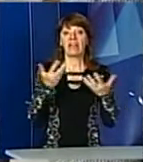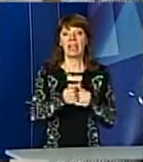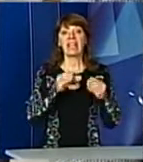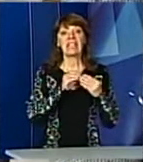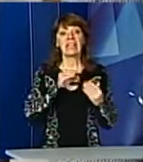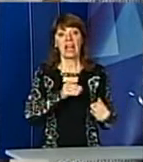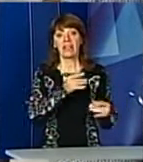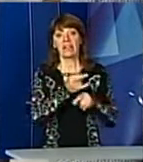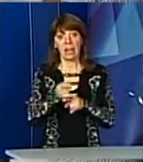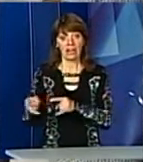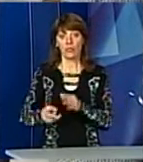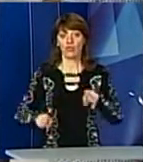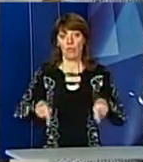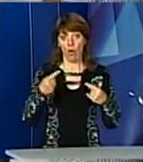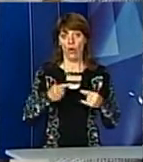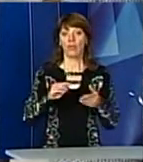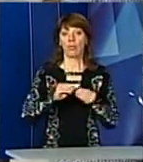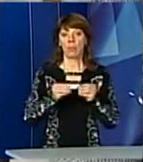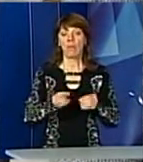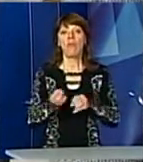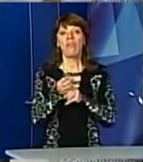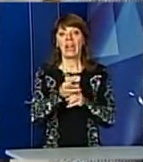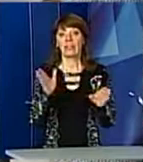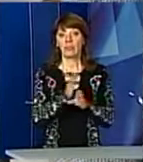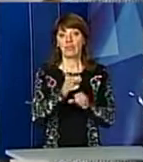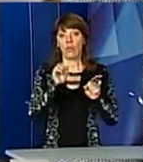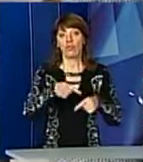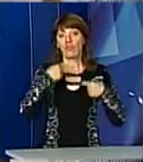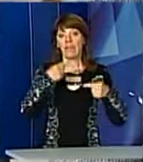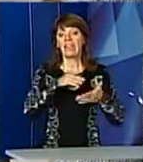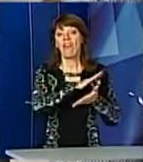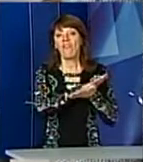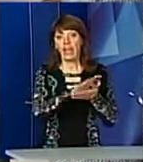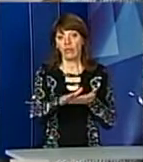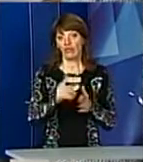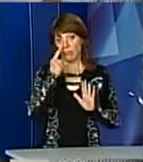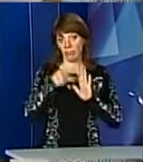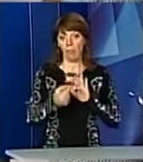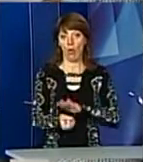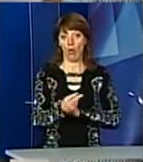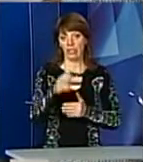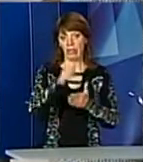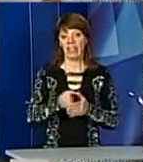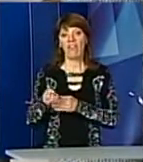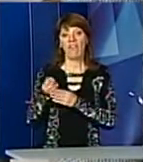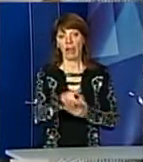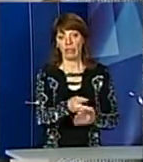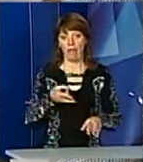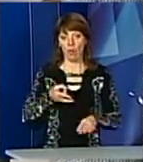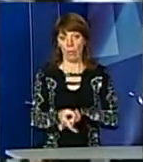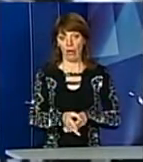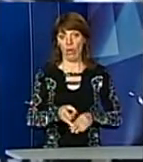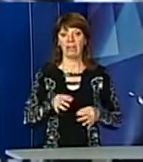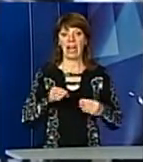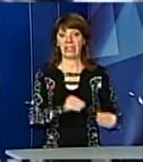саме створює цю проблему. Тобто викиди в атмосферу практично, можна говорити, у Львові виключно походження від викидів автомобільного